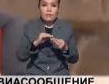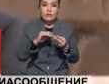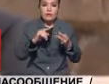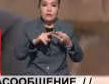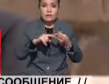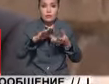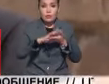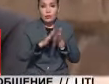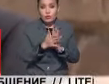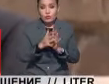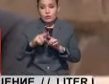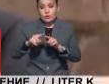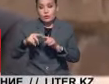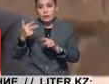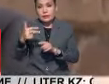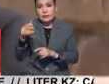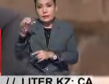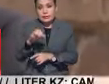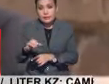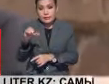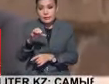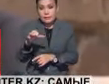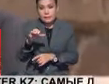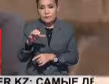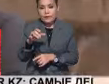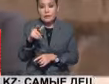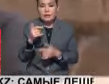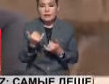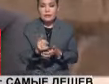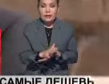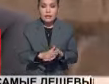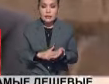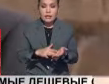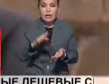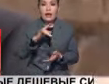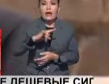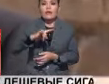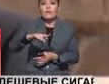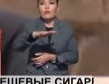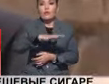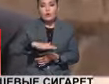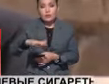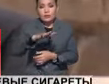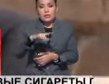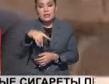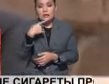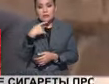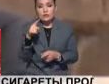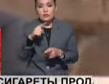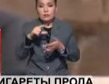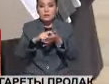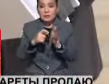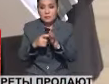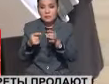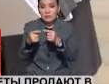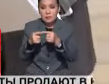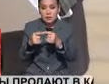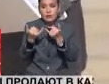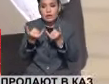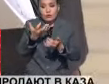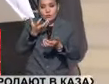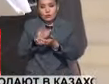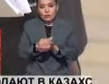договор заканчивался вот 30 сентября. Теперь аэропорт со ссылкой на то, что данное помещение им необходимо для